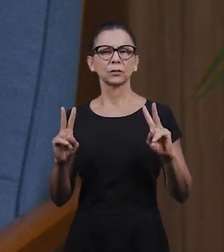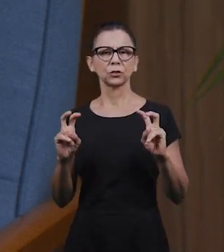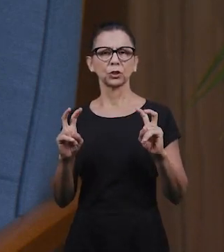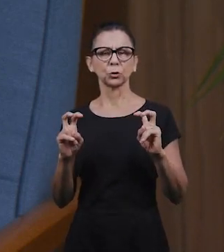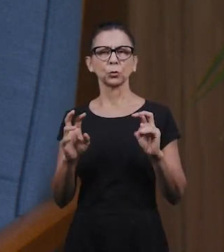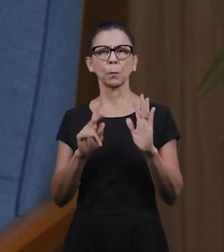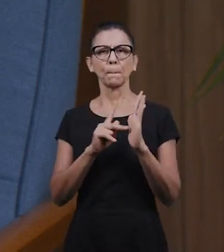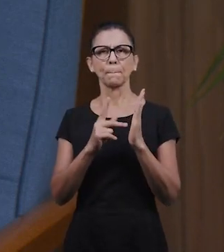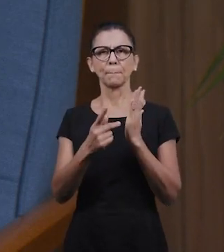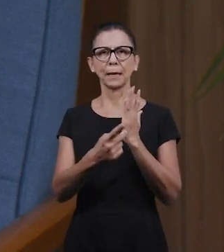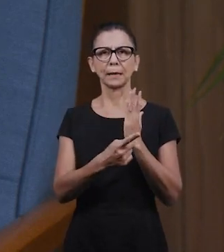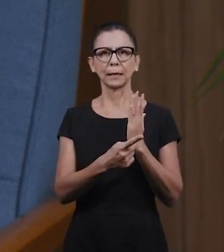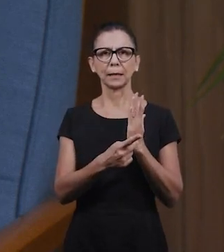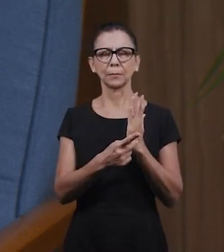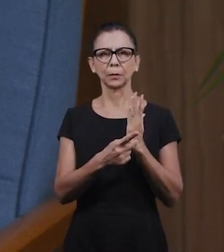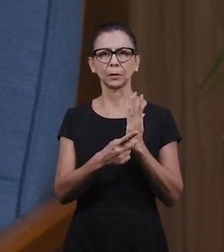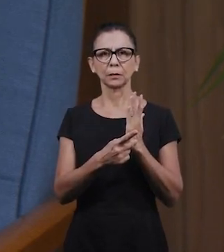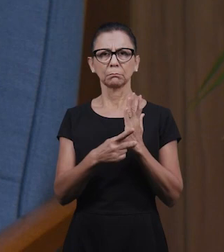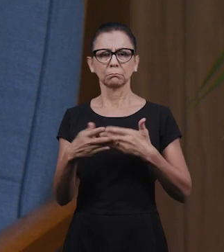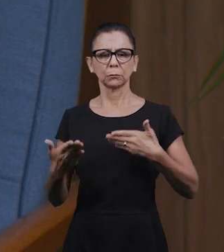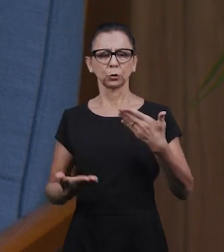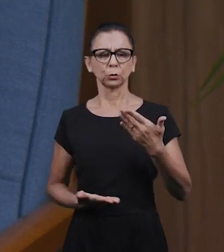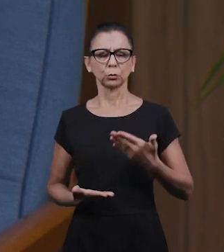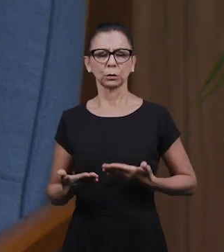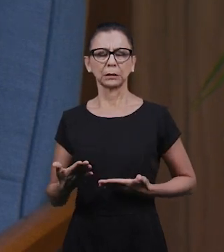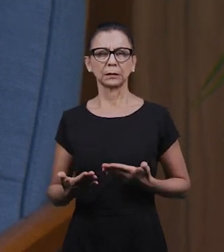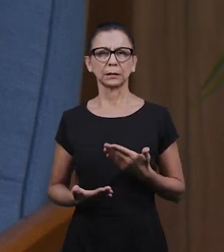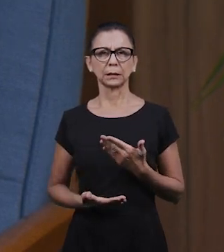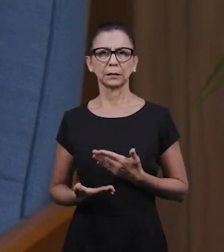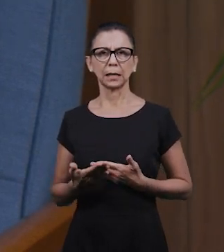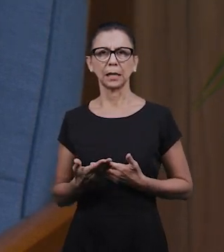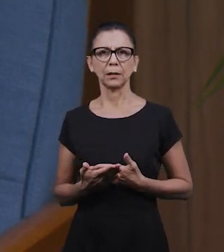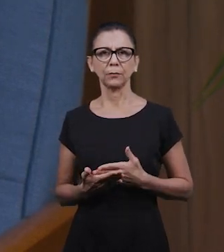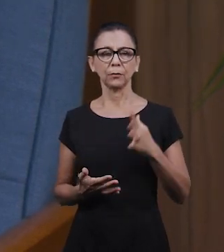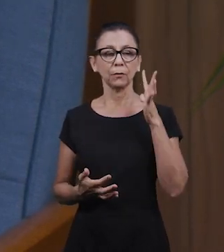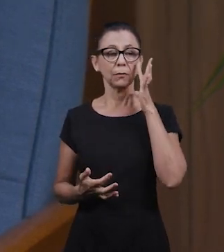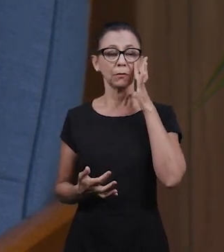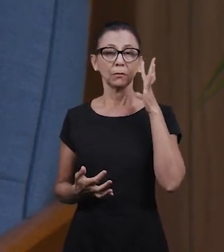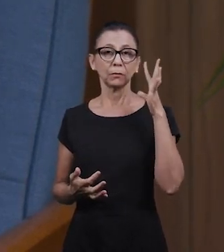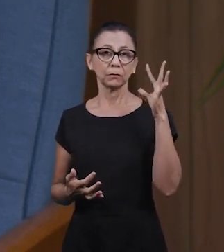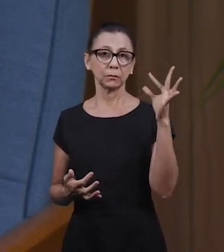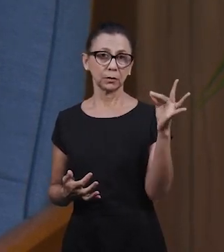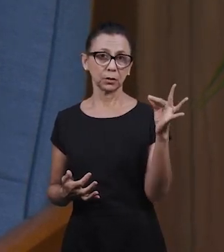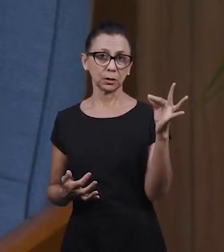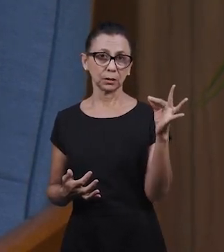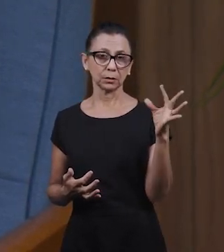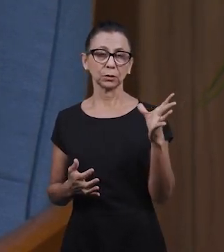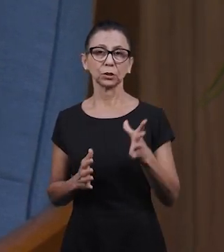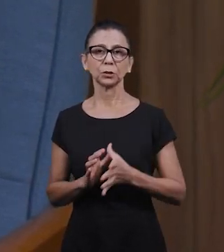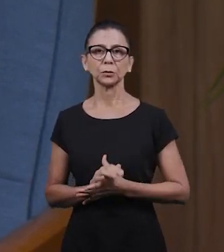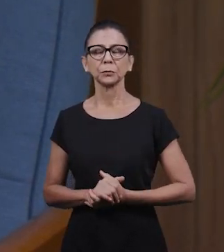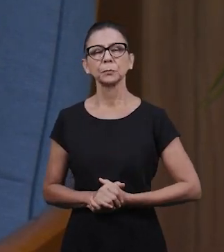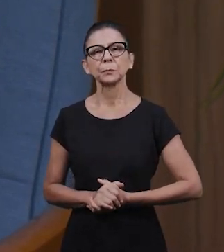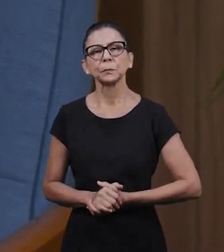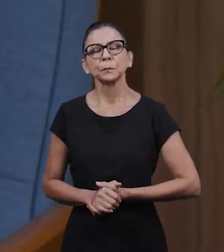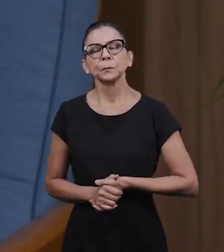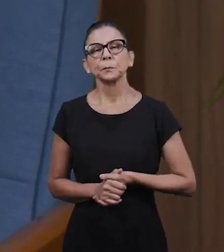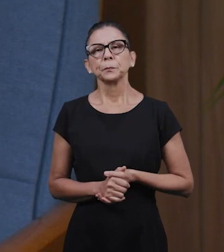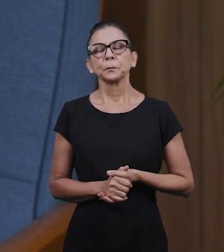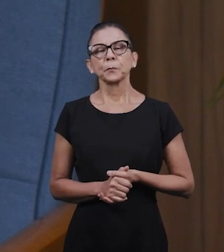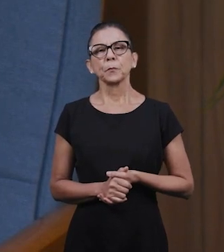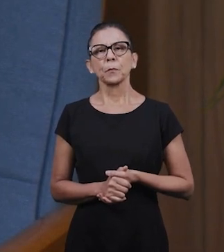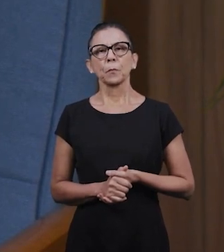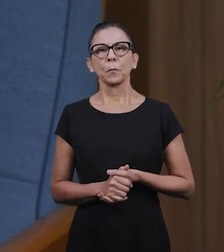ce titre, parabole du serviteur vigilant, qui est un résumé de ce que nous arrivons